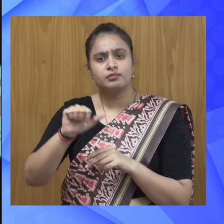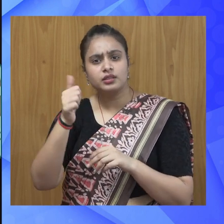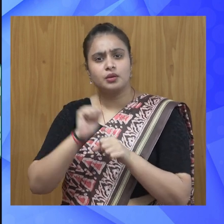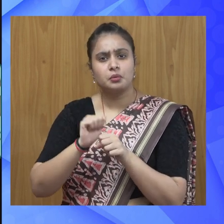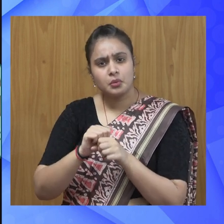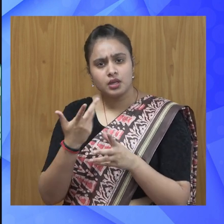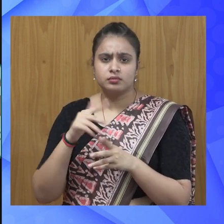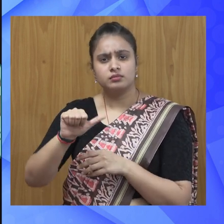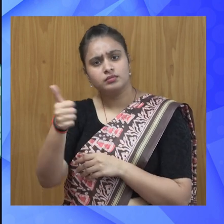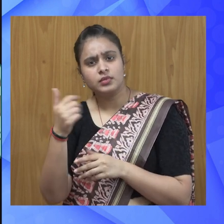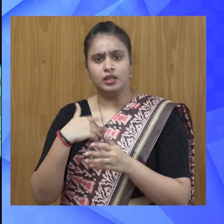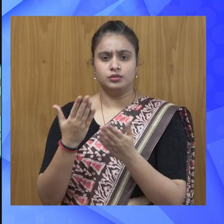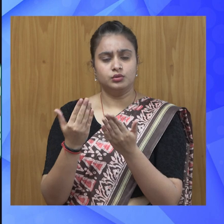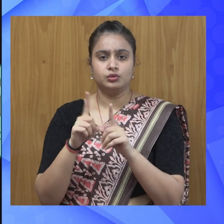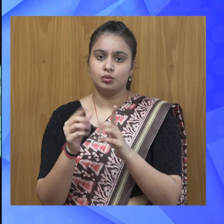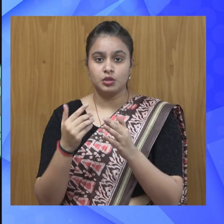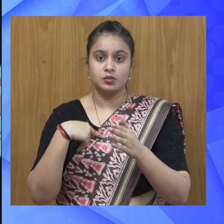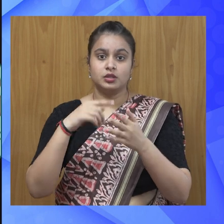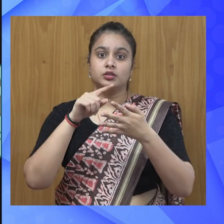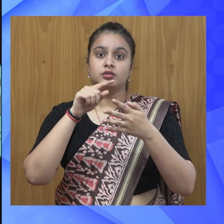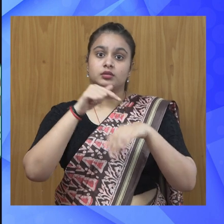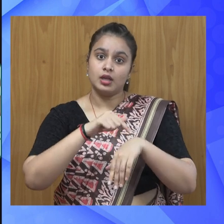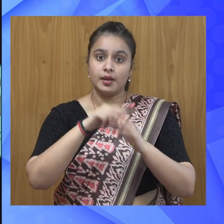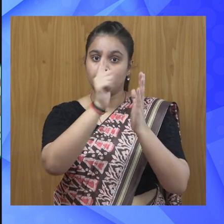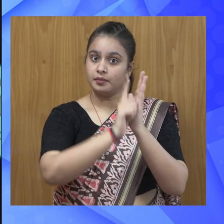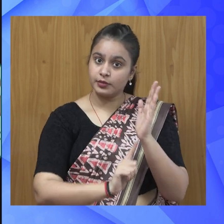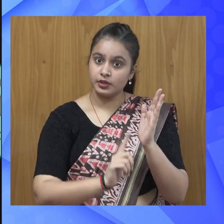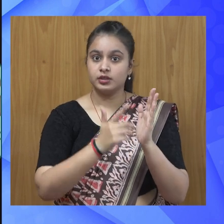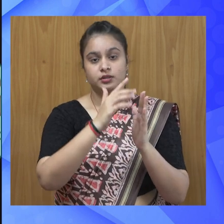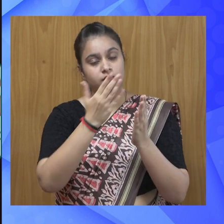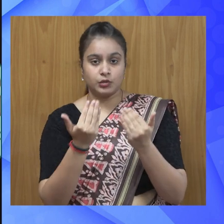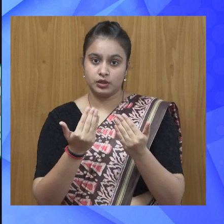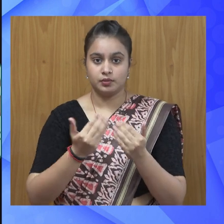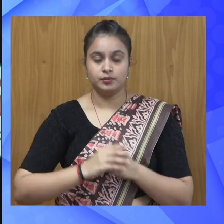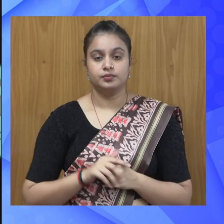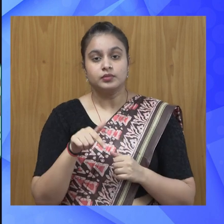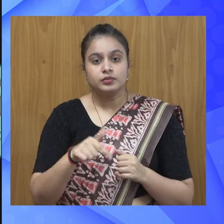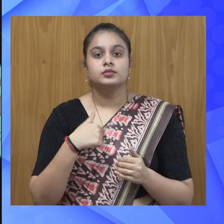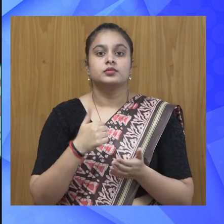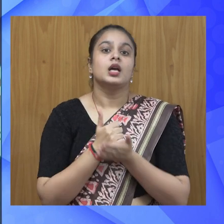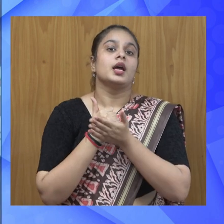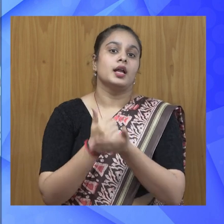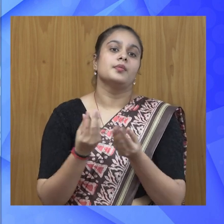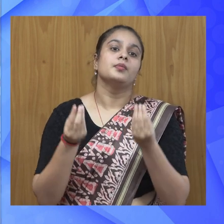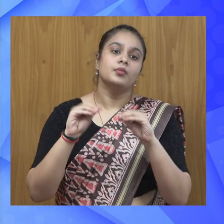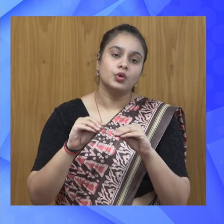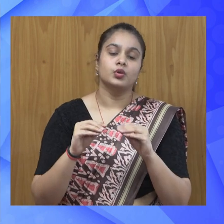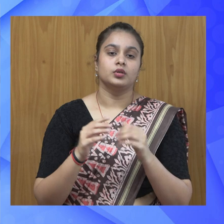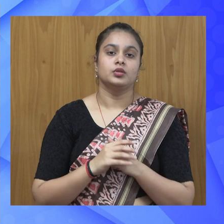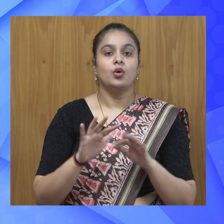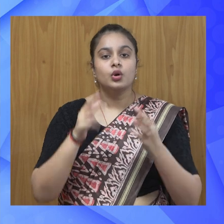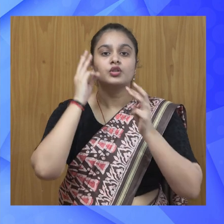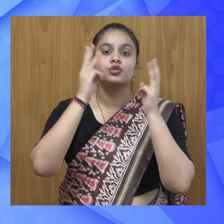ये अपने आप ही आप टाइम मैनेजमेंट कर सकते हैं, लिस्ट बना सकते हैं, टाइम टेबल बना सकते हैं, तो उससे आपको बहुत फायदा होगा और काफी हद तक